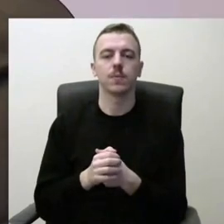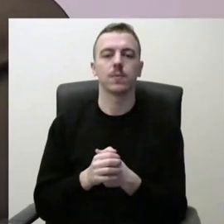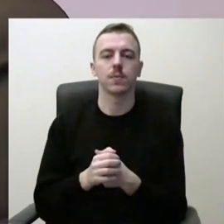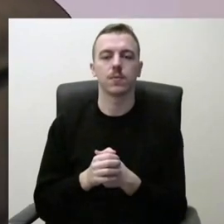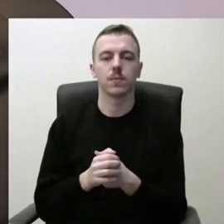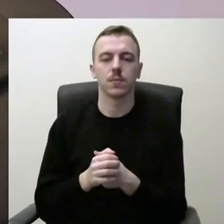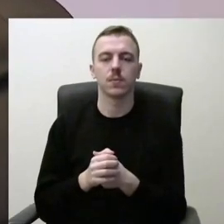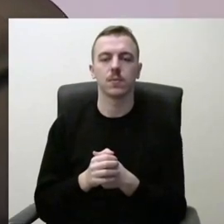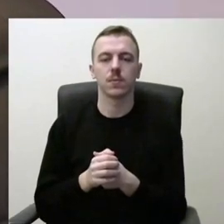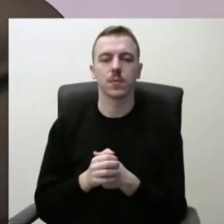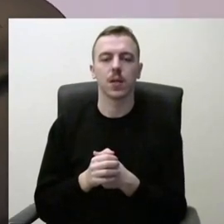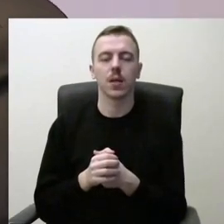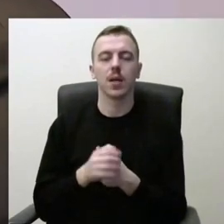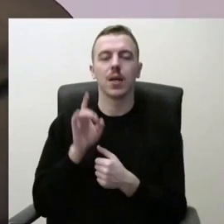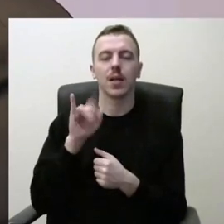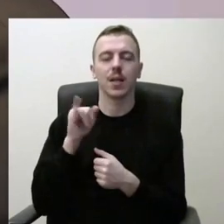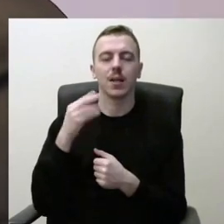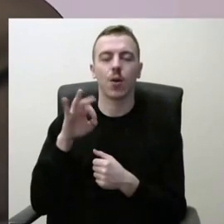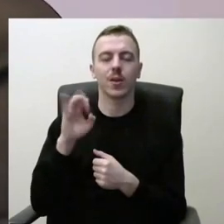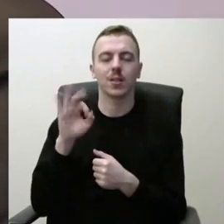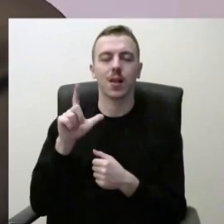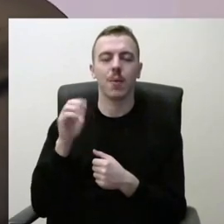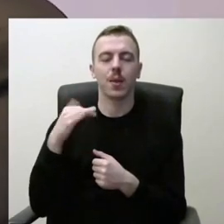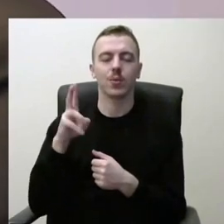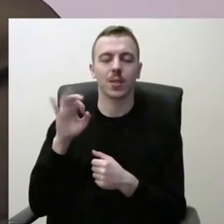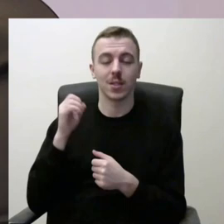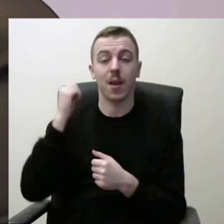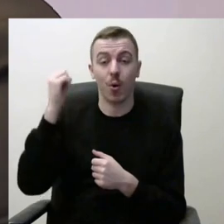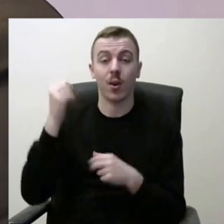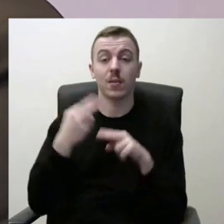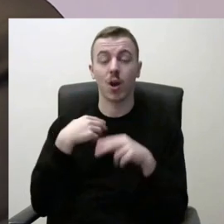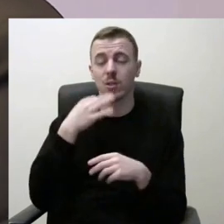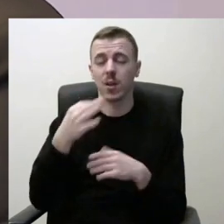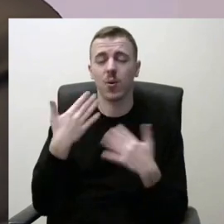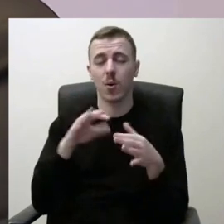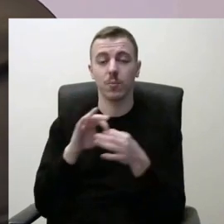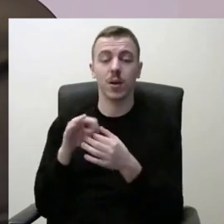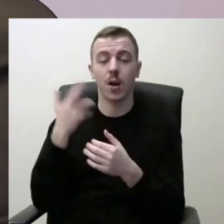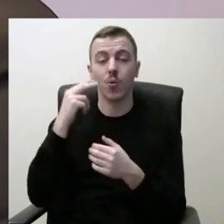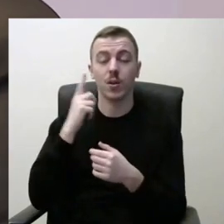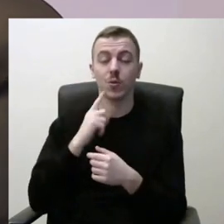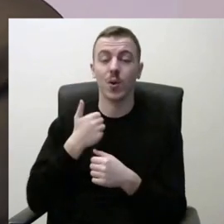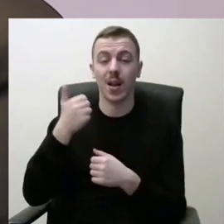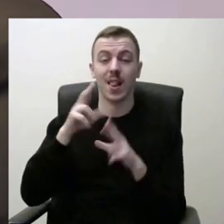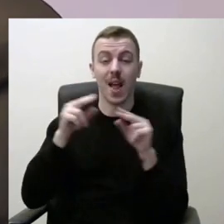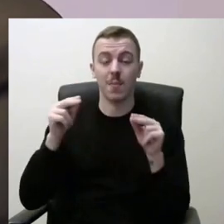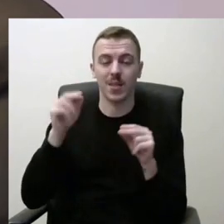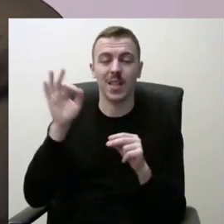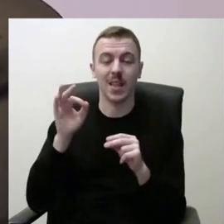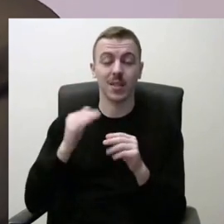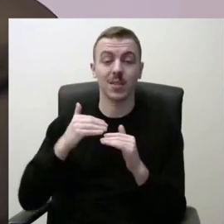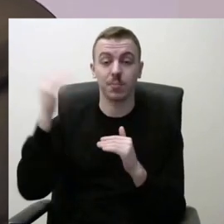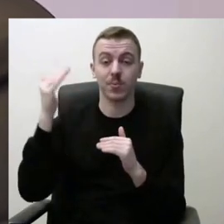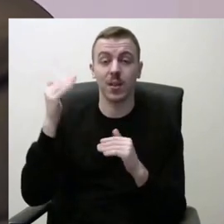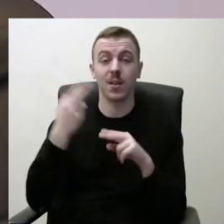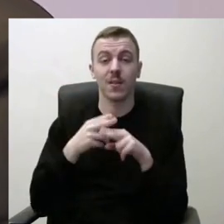Gintautas Labanauskas, demokratai. Tai čia tiesioginė koreliacija su tuo, ką aš minėjau, kad kauniečiam būtų geresnis laimės indeksas. Iš tiesų, tai yra ne tik